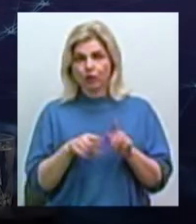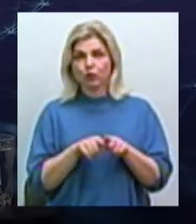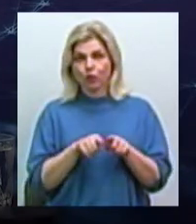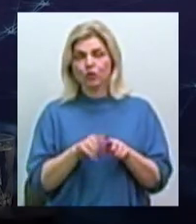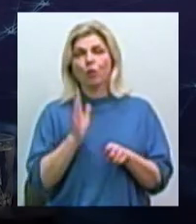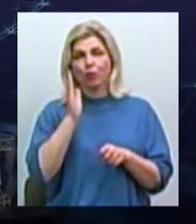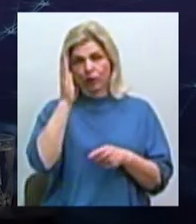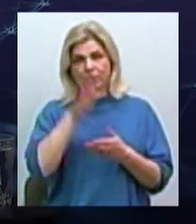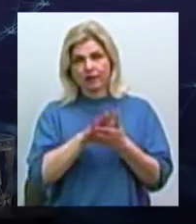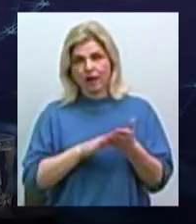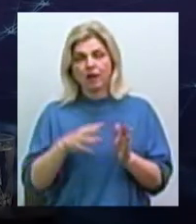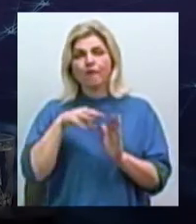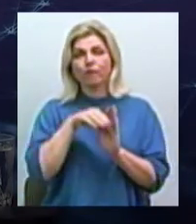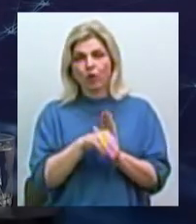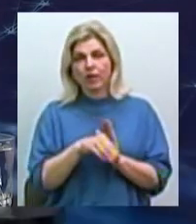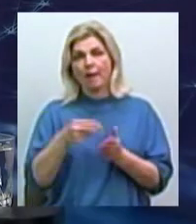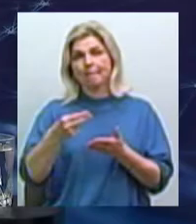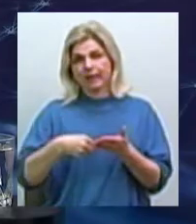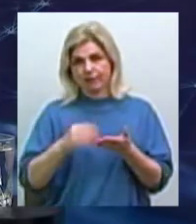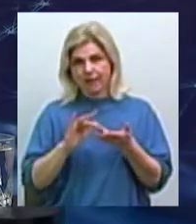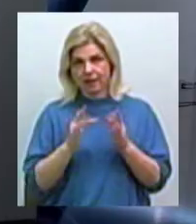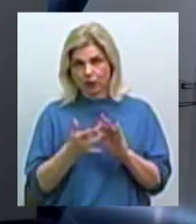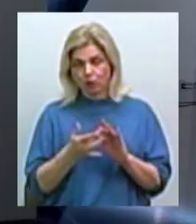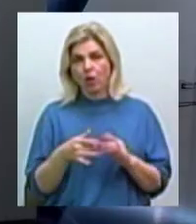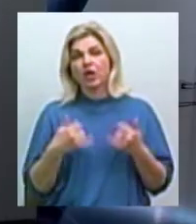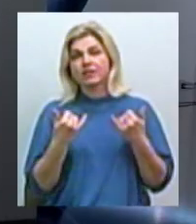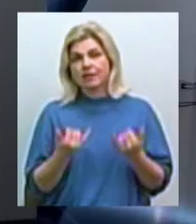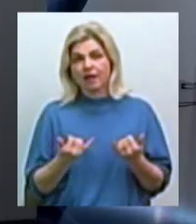надалі електронний цифровий підпис. Тобто, як на зараз,